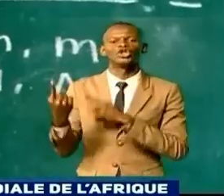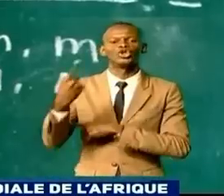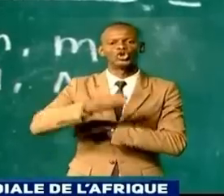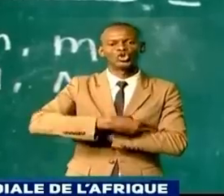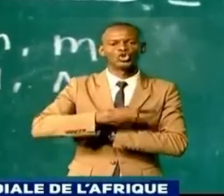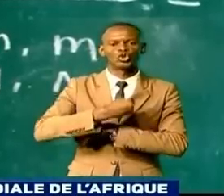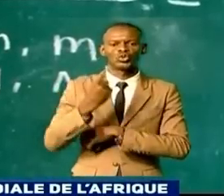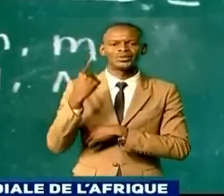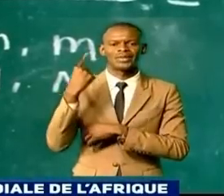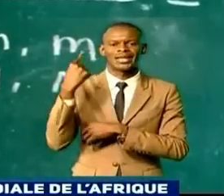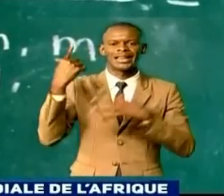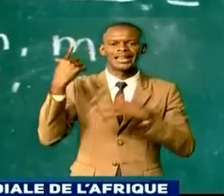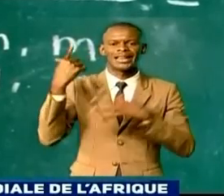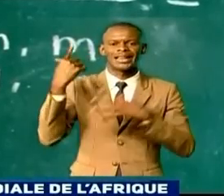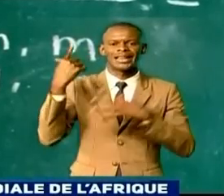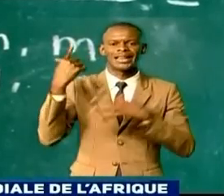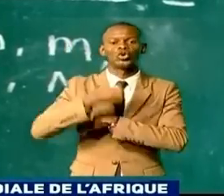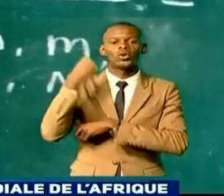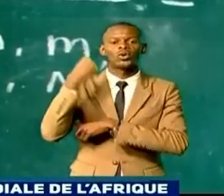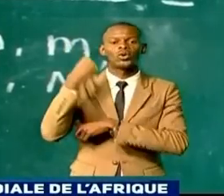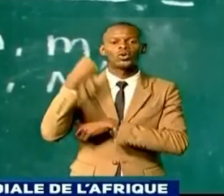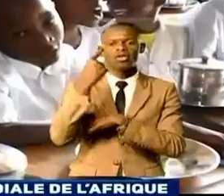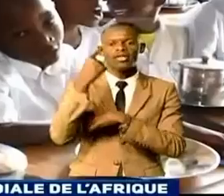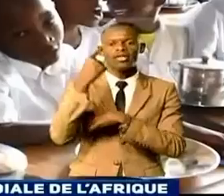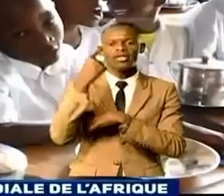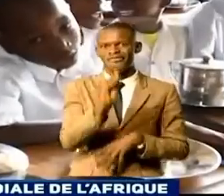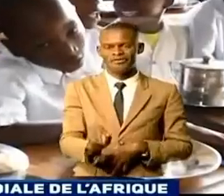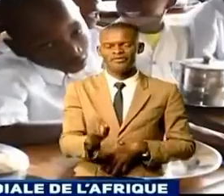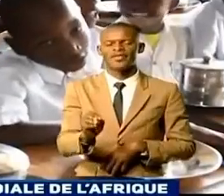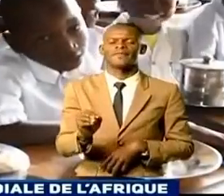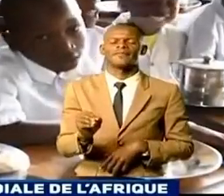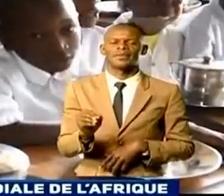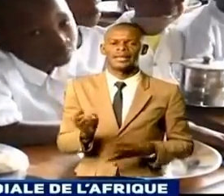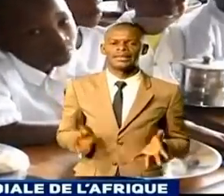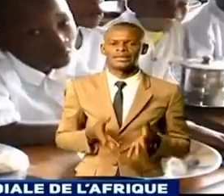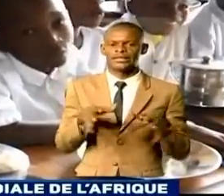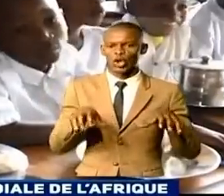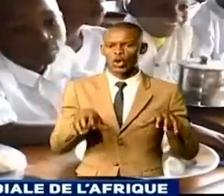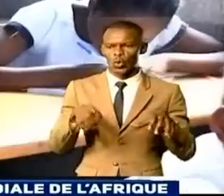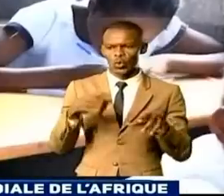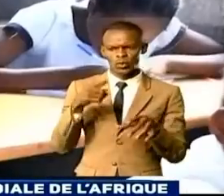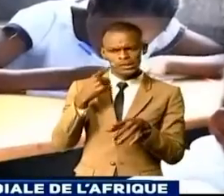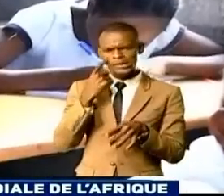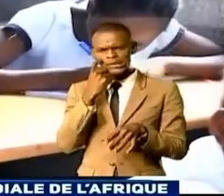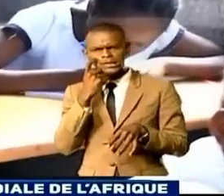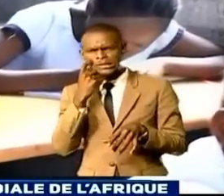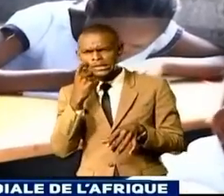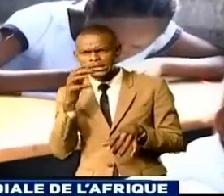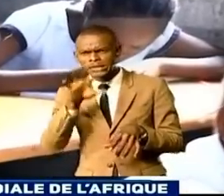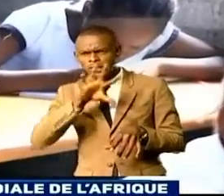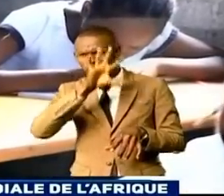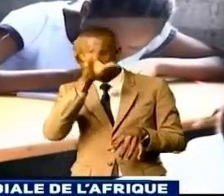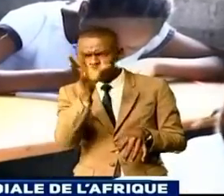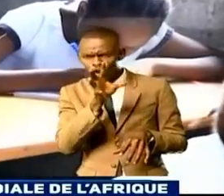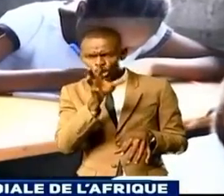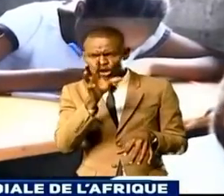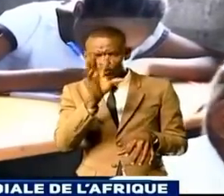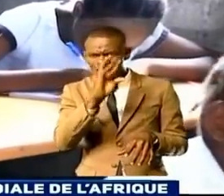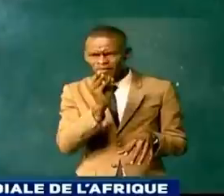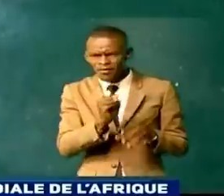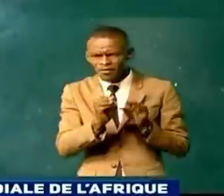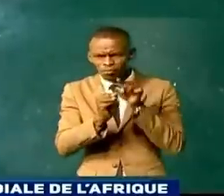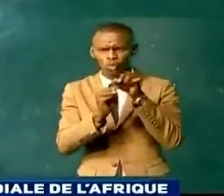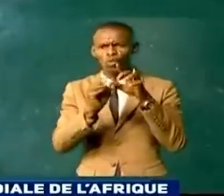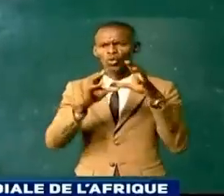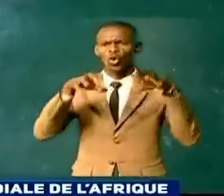À Kinshasa, le dévolu a été jeté sur cette école primaire située au quartier urbano-rural de Lancélé pour commémorer